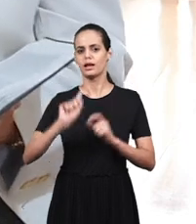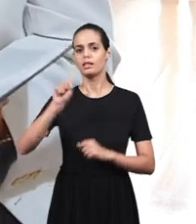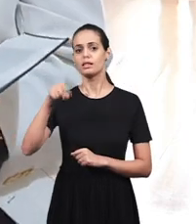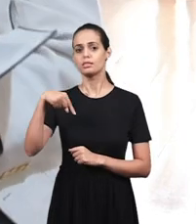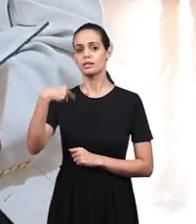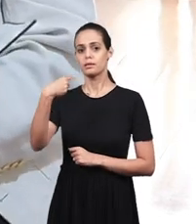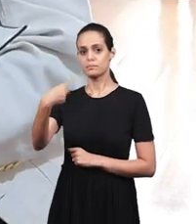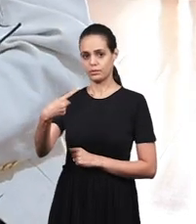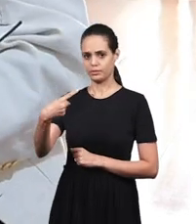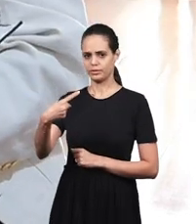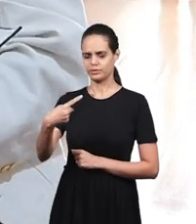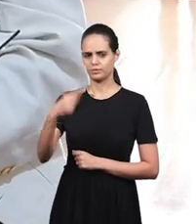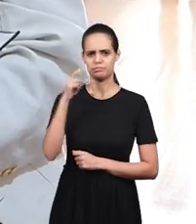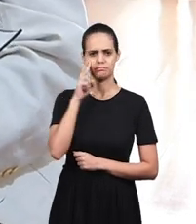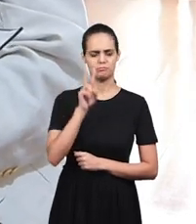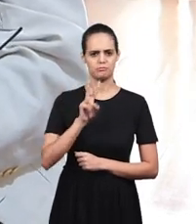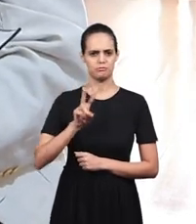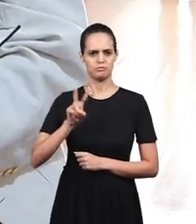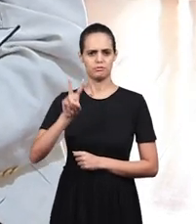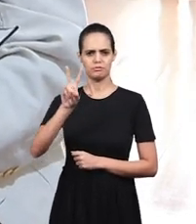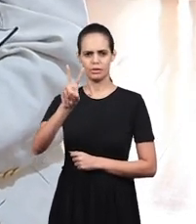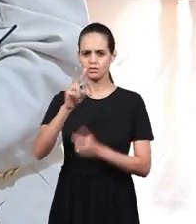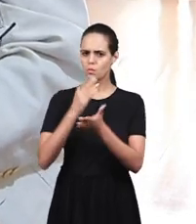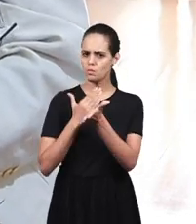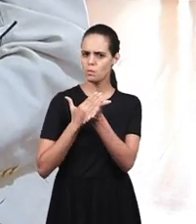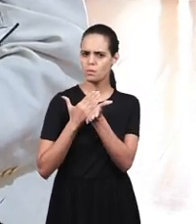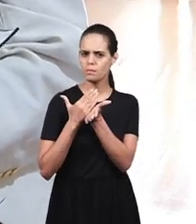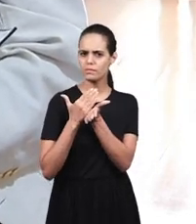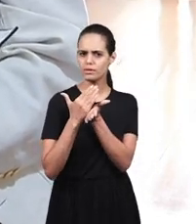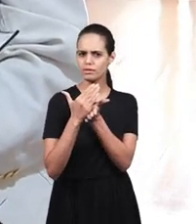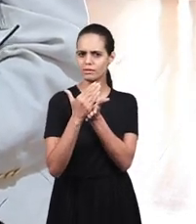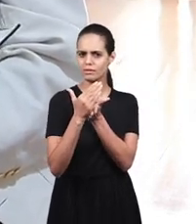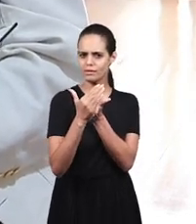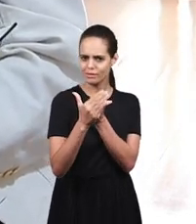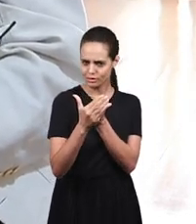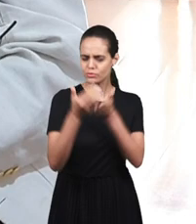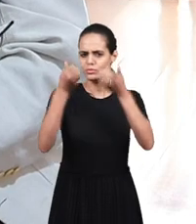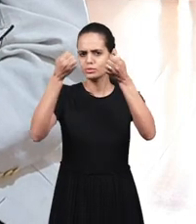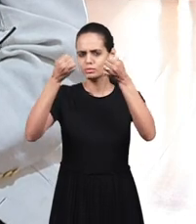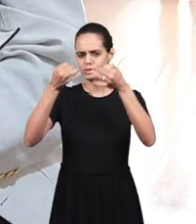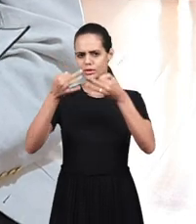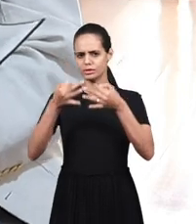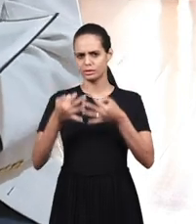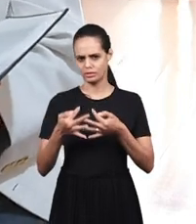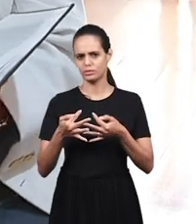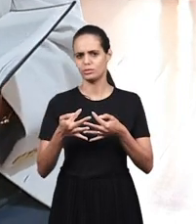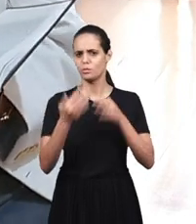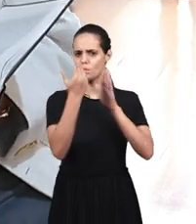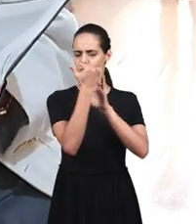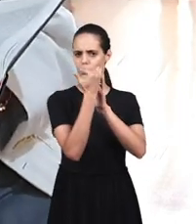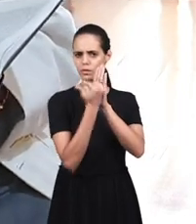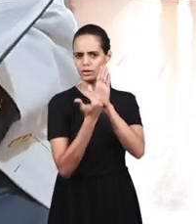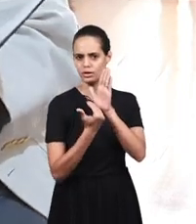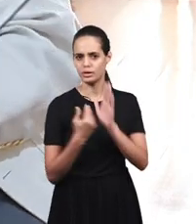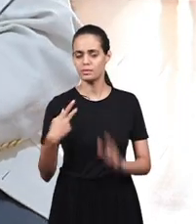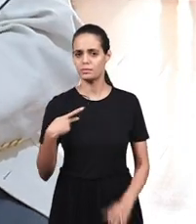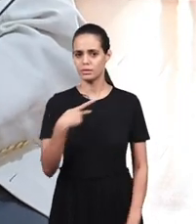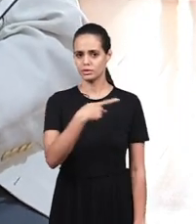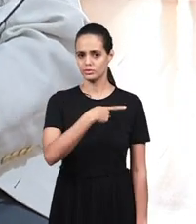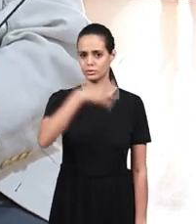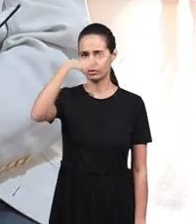я послушал вводное слово, которое было сделано нашими пасторами